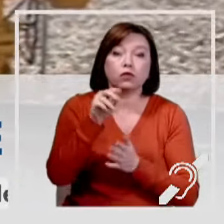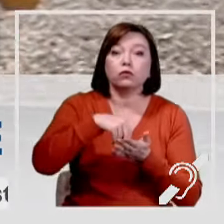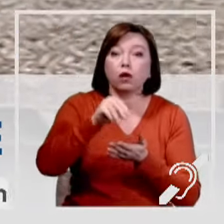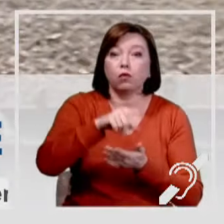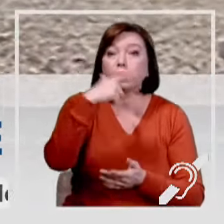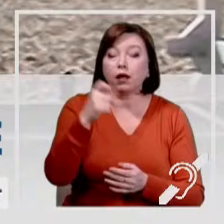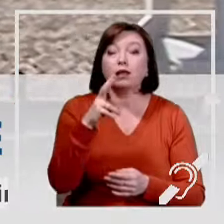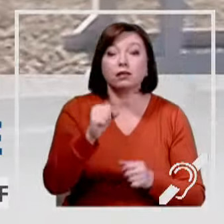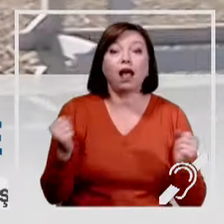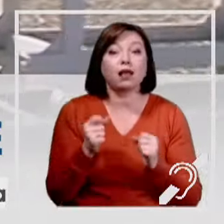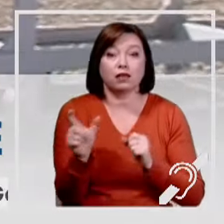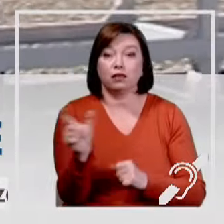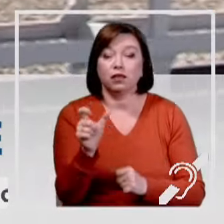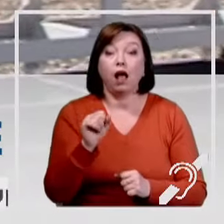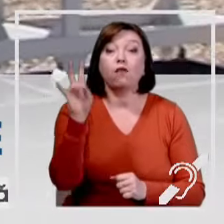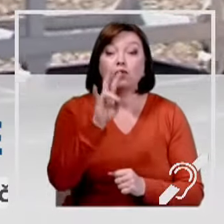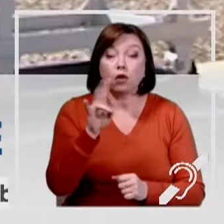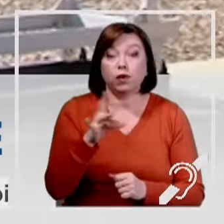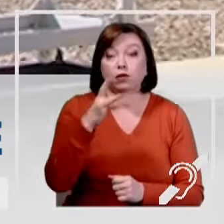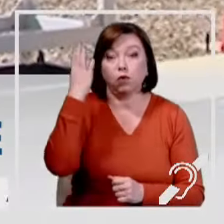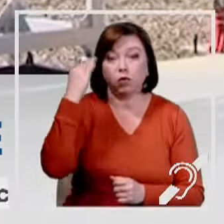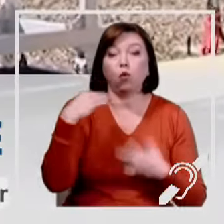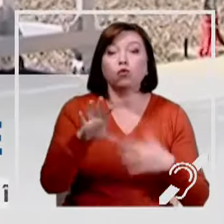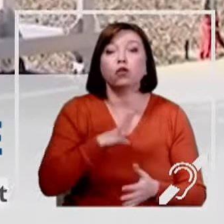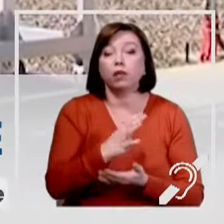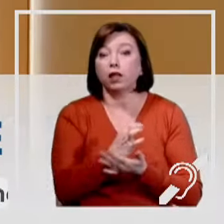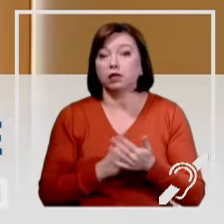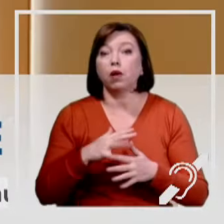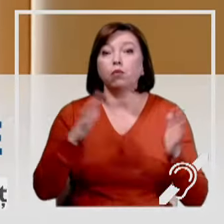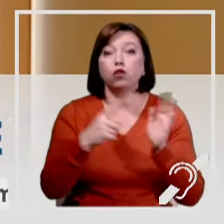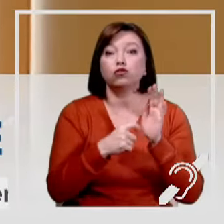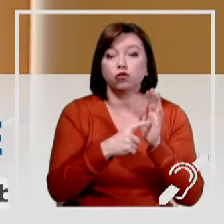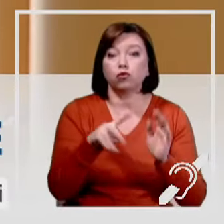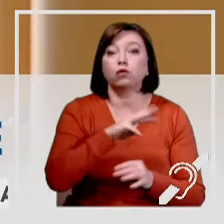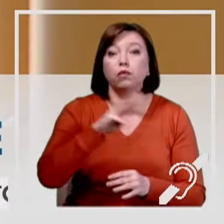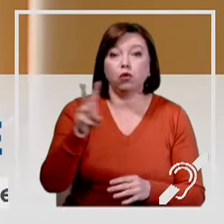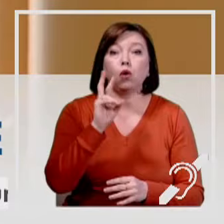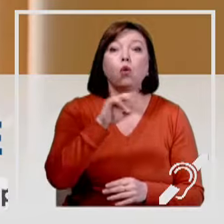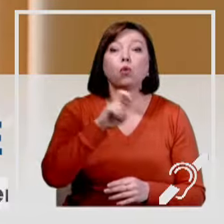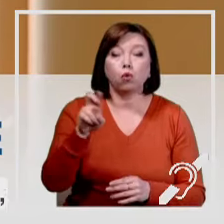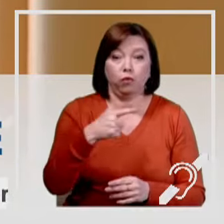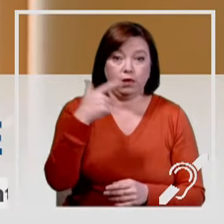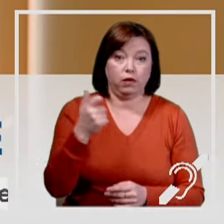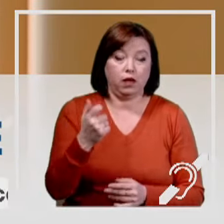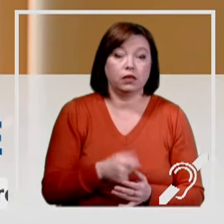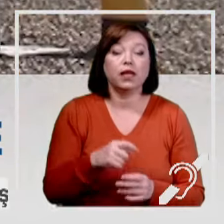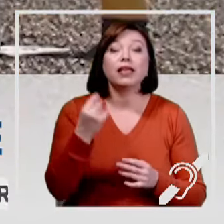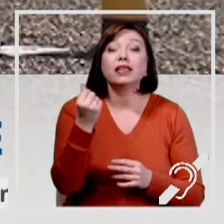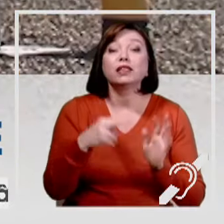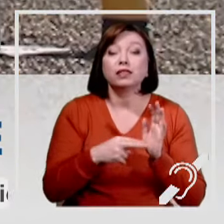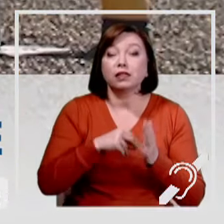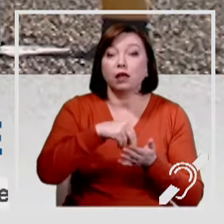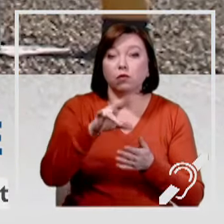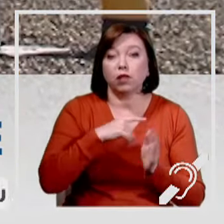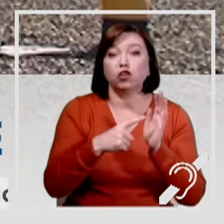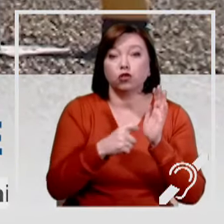gaze pentru sezonul rece, iar în noiembrie, Republica Moldova avea deja în stocuri peste 600 de milioane de metri cubi de gaze. Prețul mediu de achiziție a